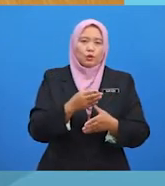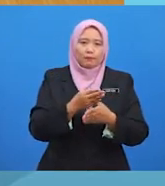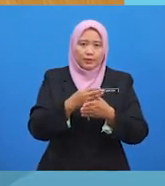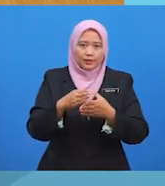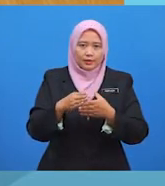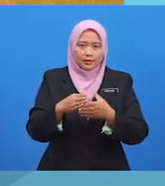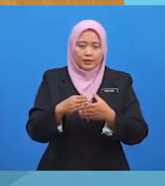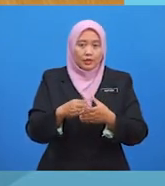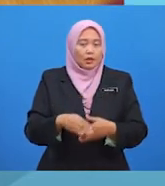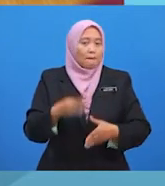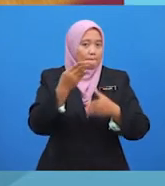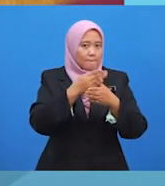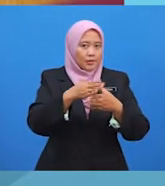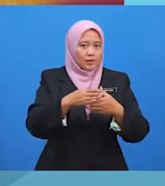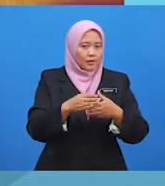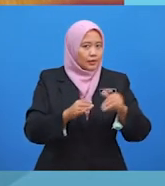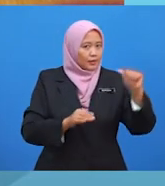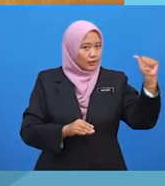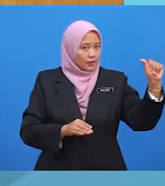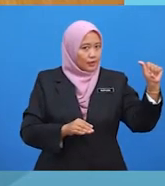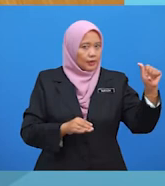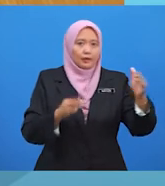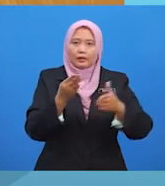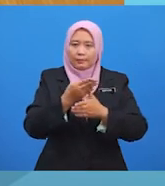Bahagian A dan bahagian B.